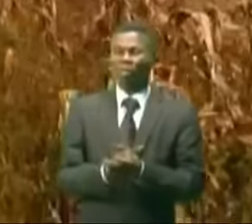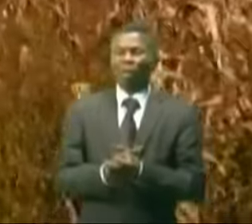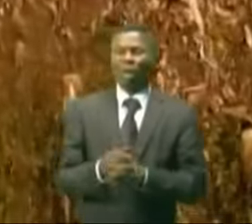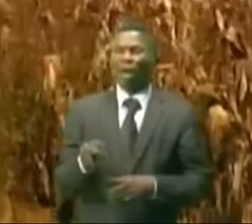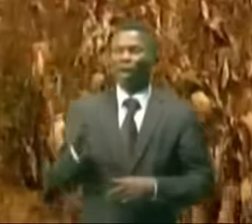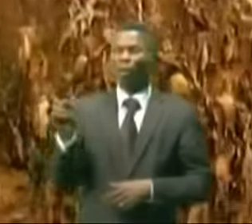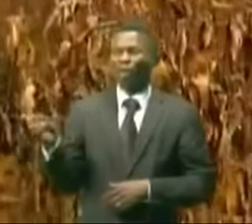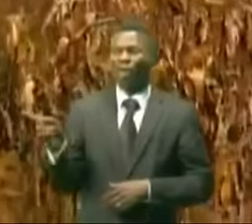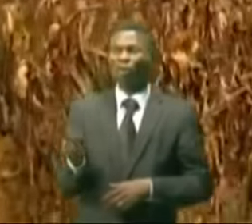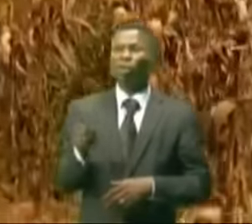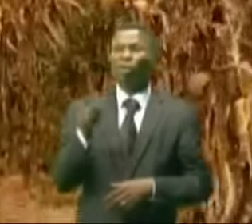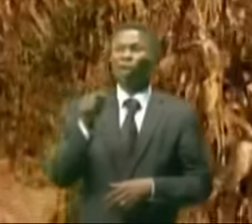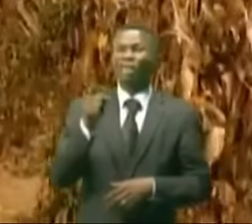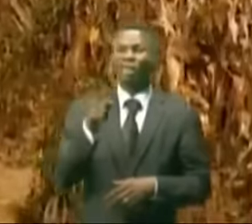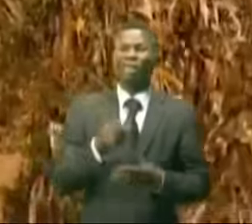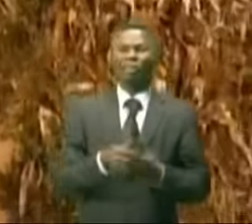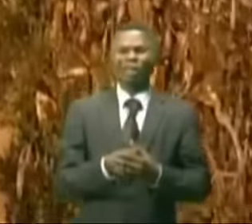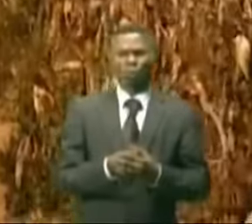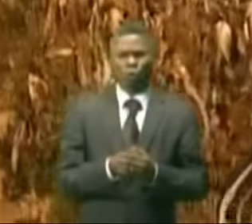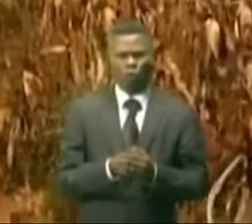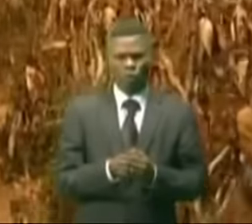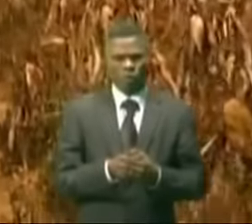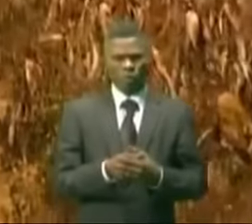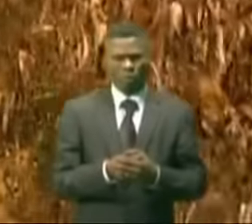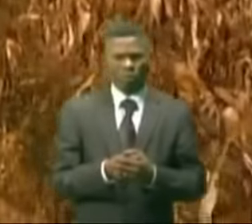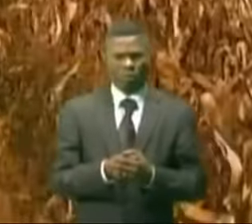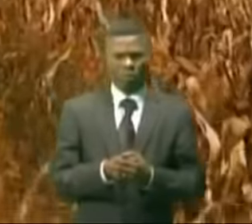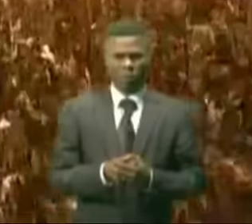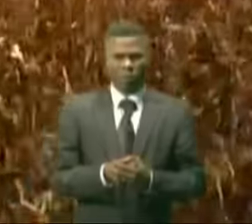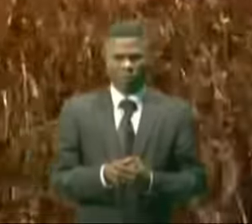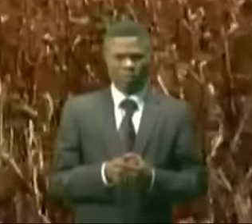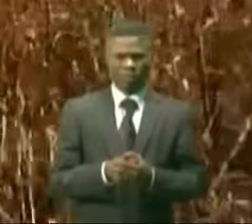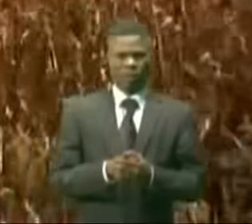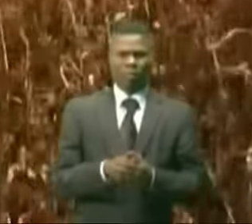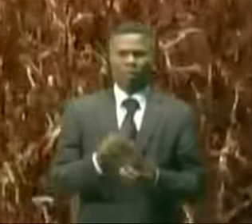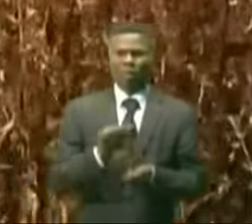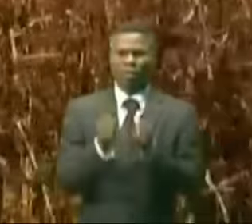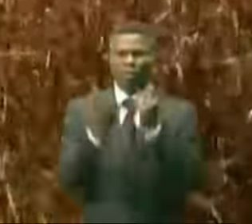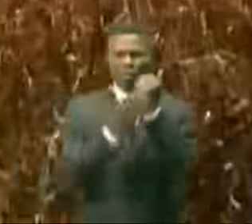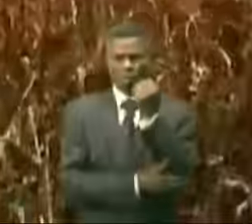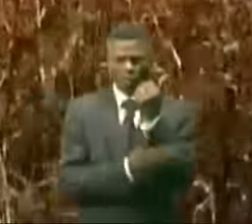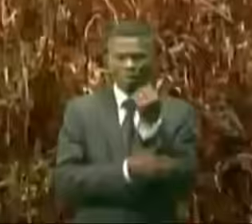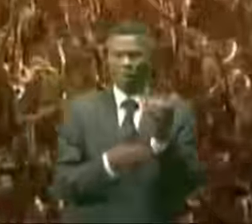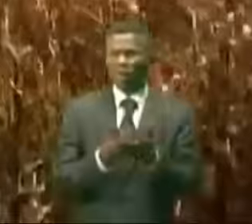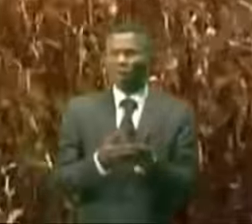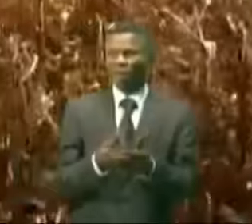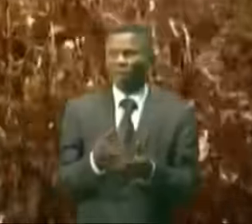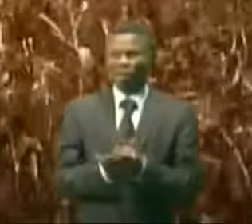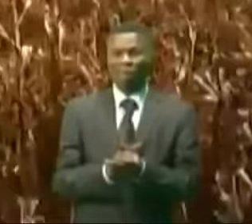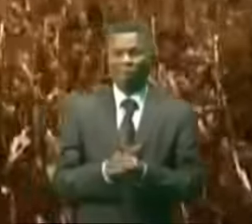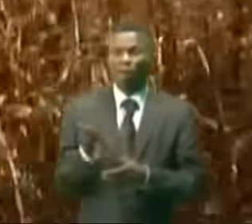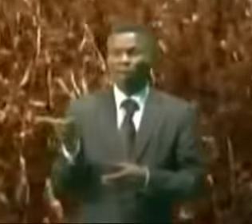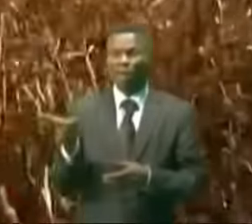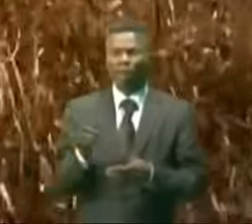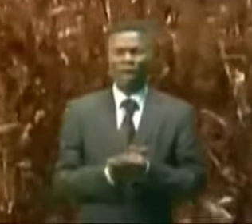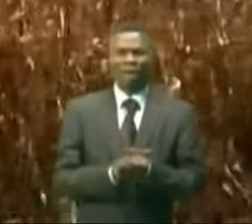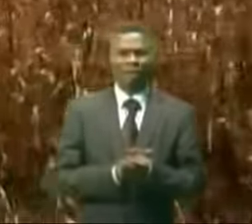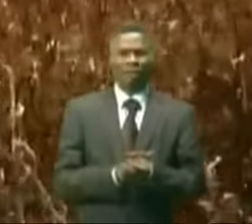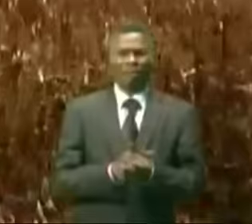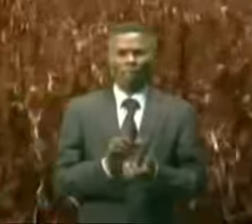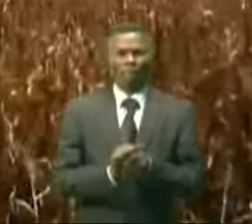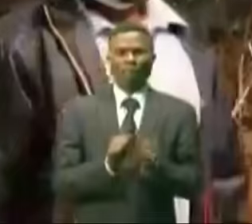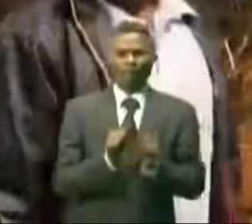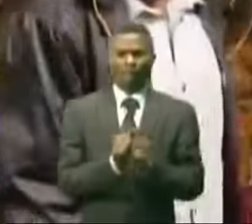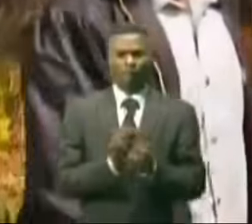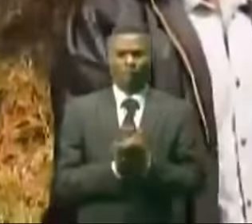s'agit ici d'un levier important pour faire reculer le mur de la pauvreté. C'est ce qui explique la visite au village Lengue aux